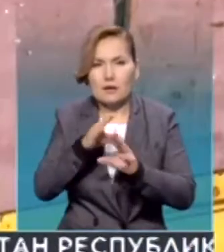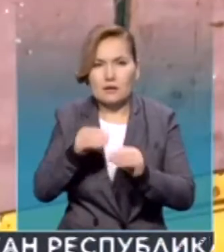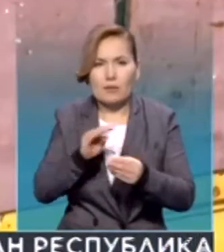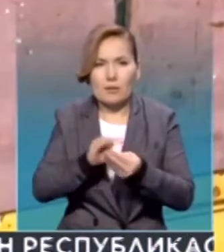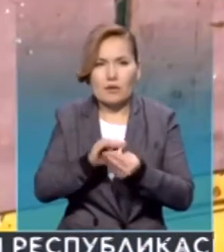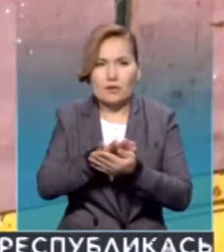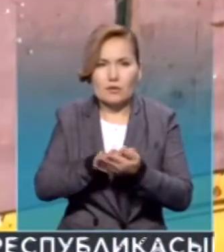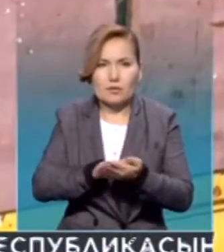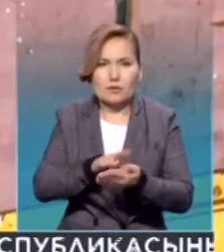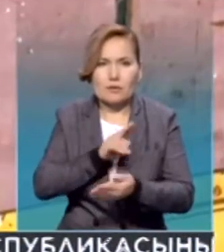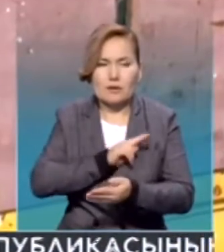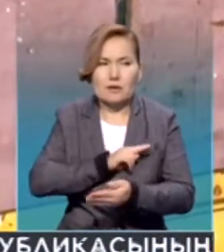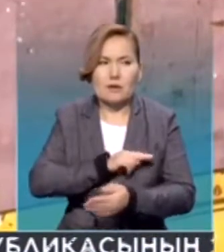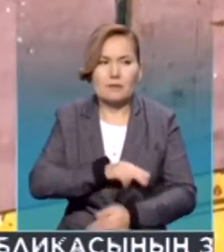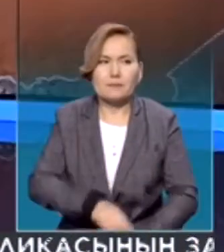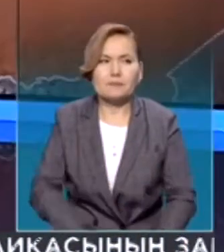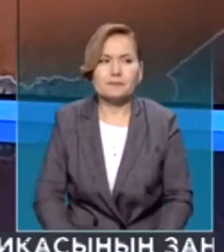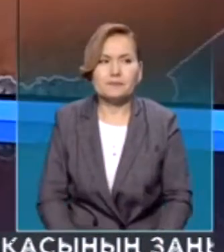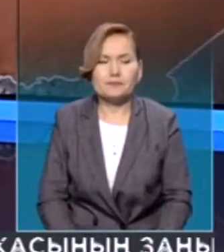айыптайды.